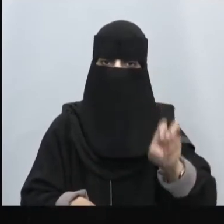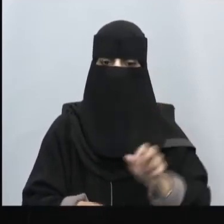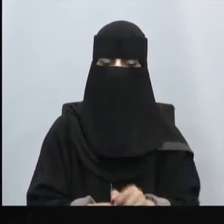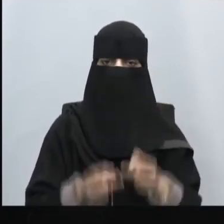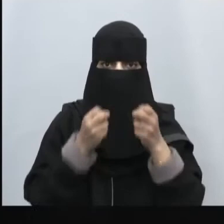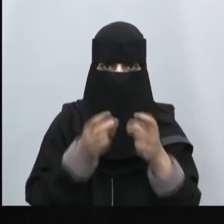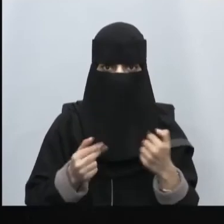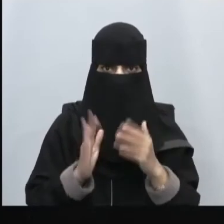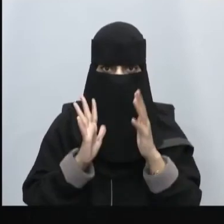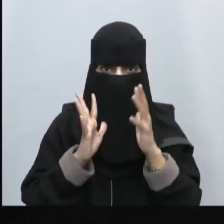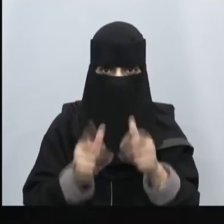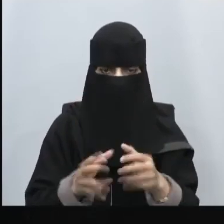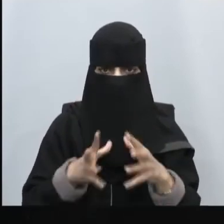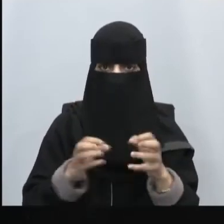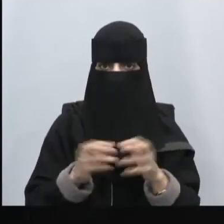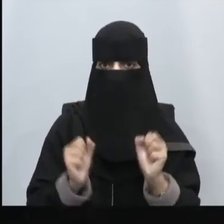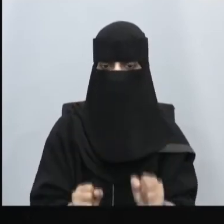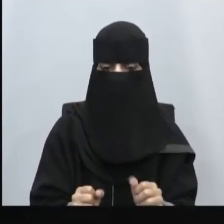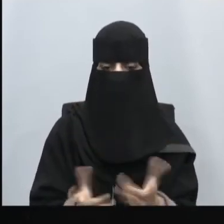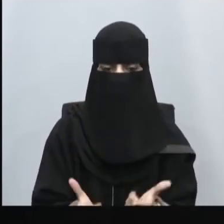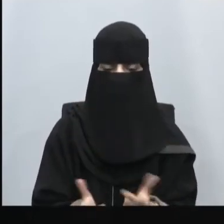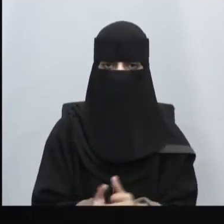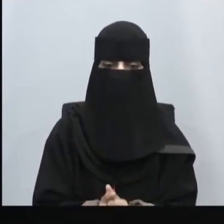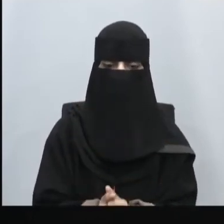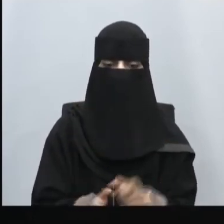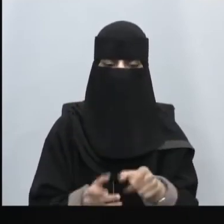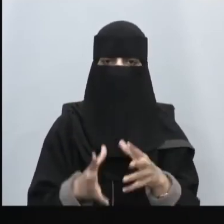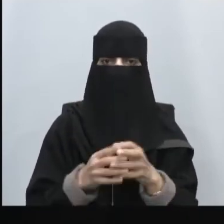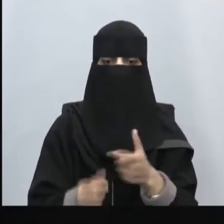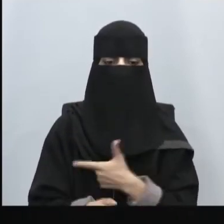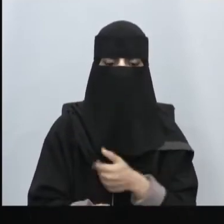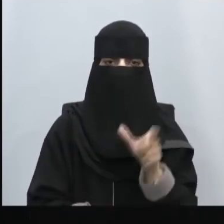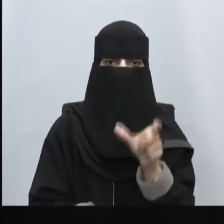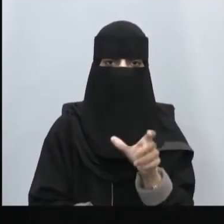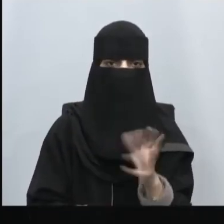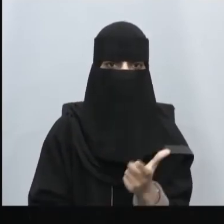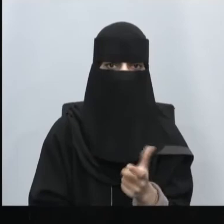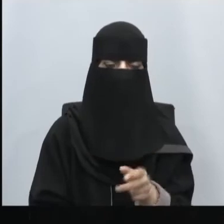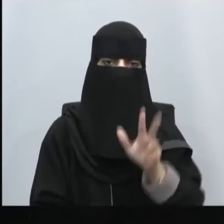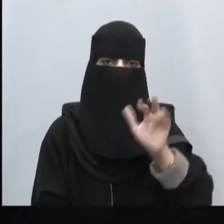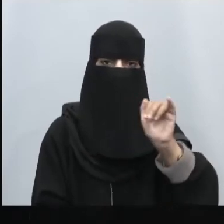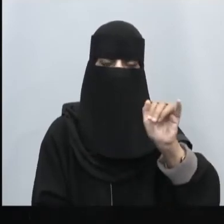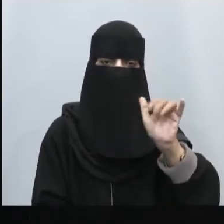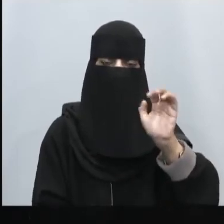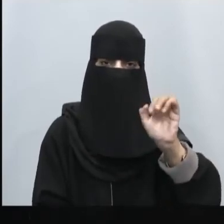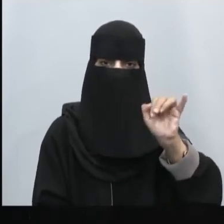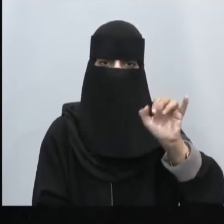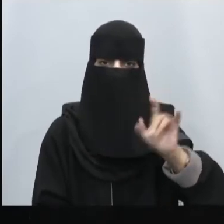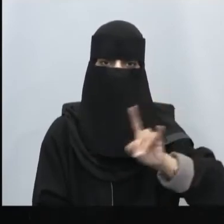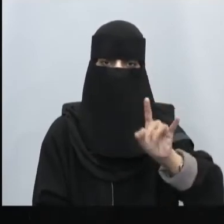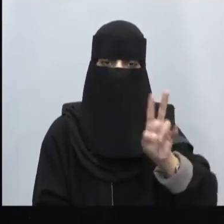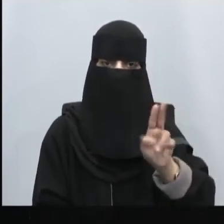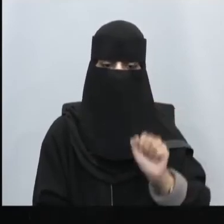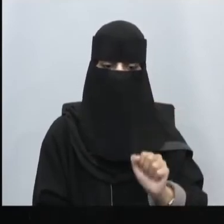في البدايه نريد ان تفسر طلابي وطالباتي ما المقصود بالحملات الصليبيه نحن اخذنا سابقا